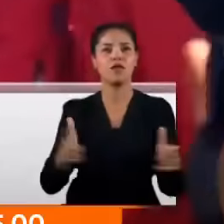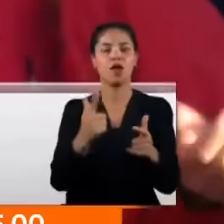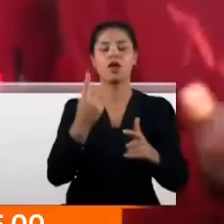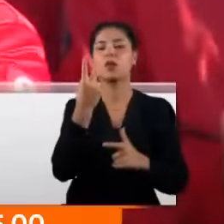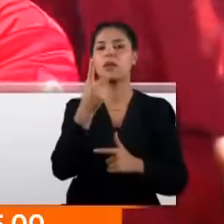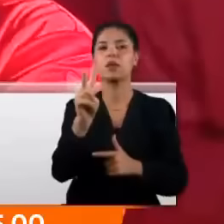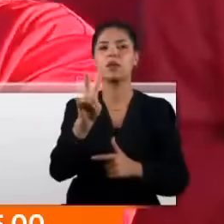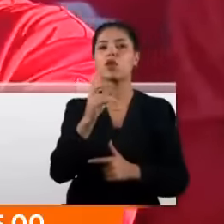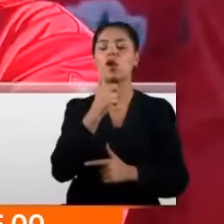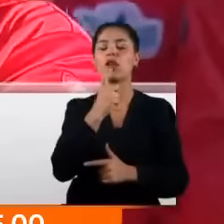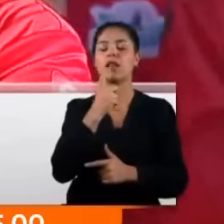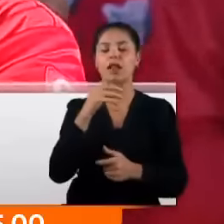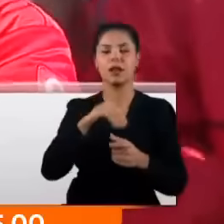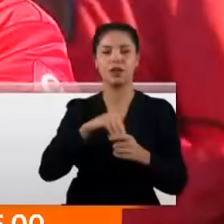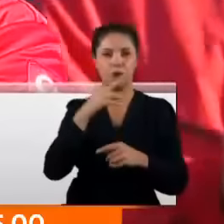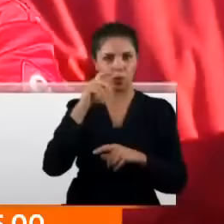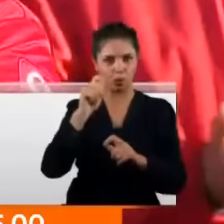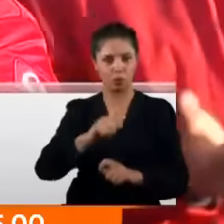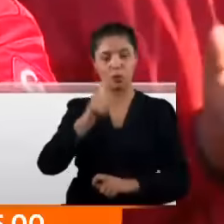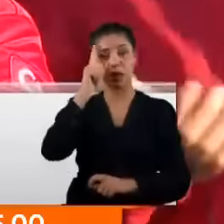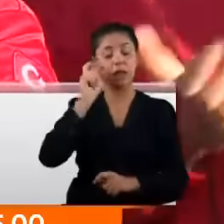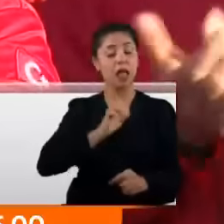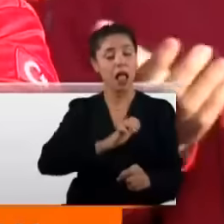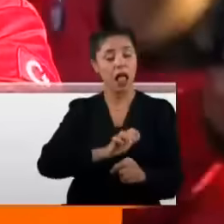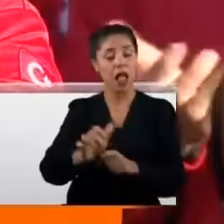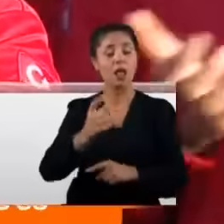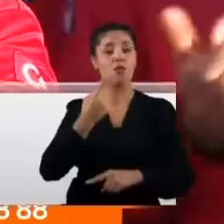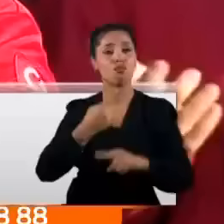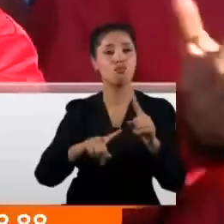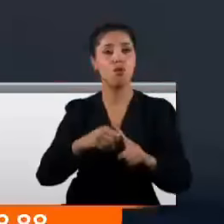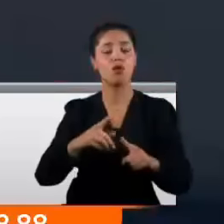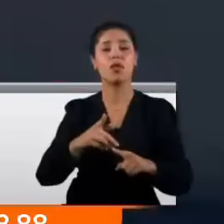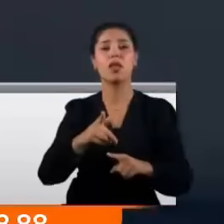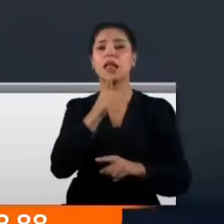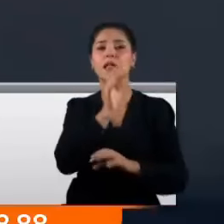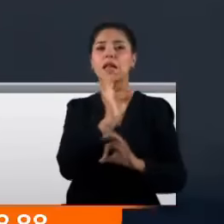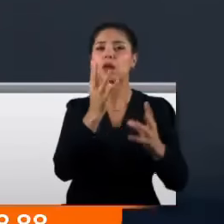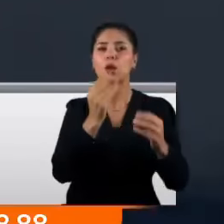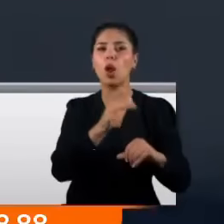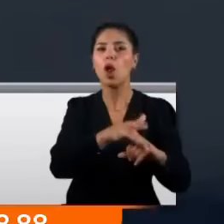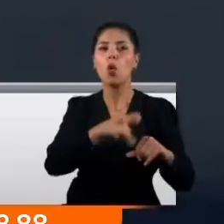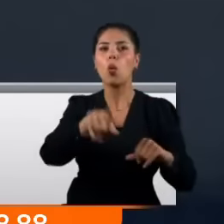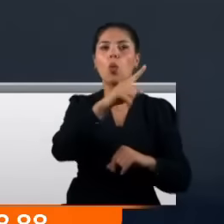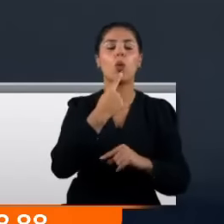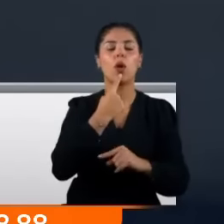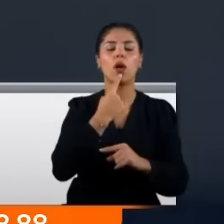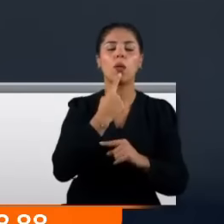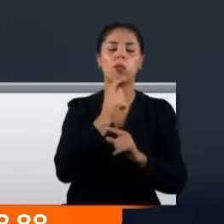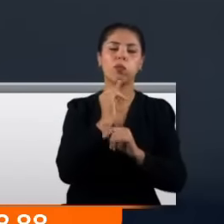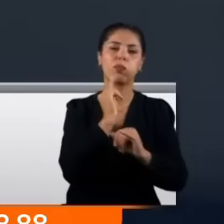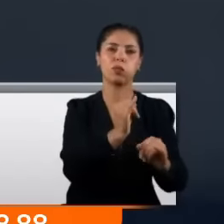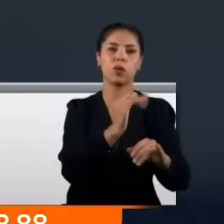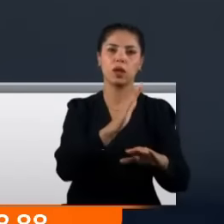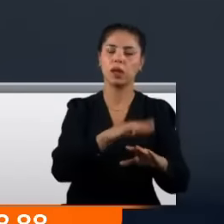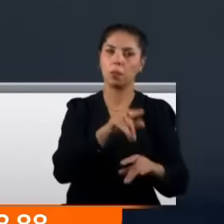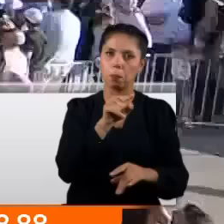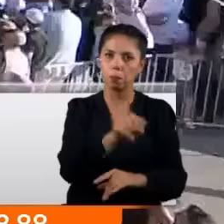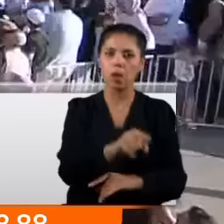konuştu. İsrail'in katliam politikasına göz yuman ülkeler de hedefindeydi. Ne yazık ki batılı güçler bu